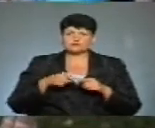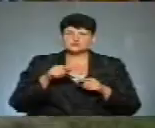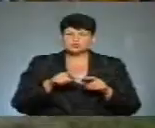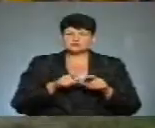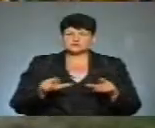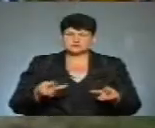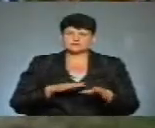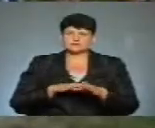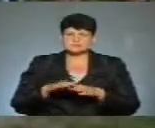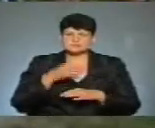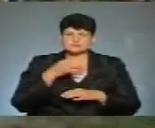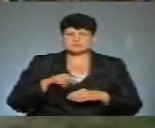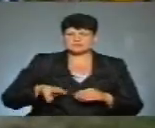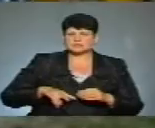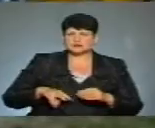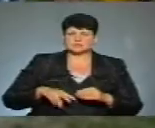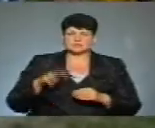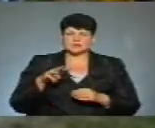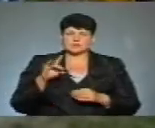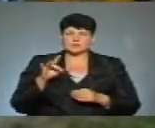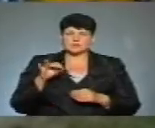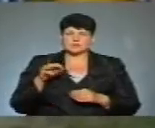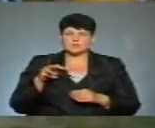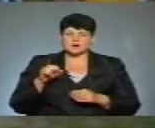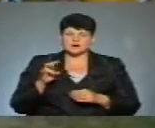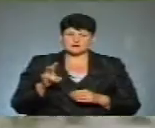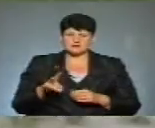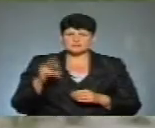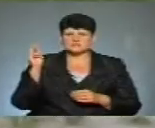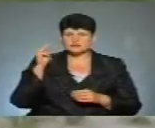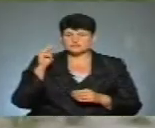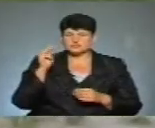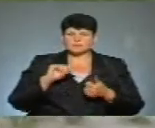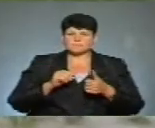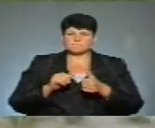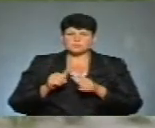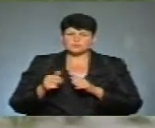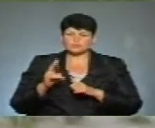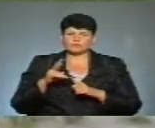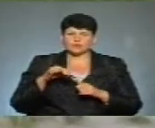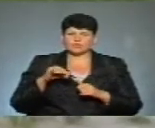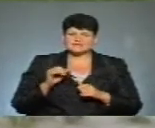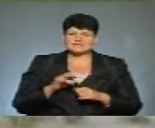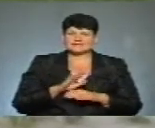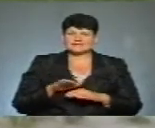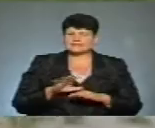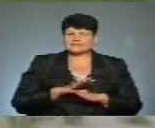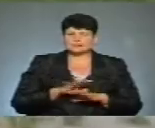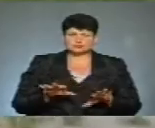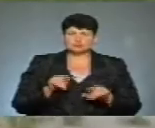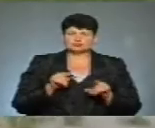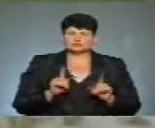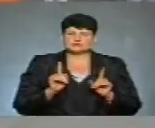закладі дотрималися, розповіла директорка Марія Романів. За її словами, навчатися позмінно в Клювенцях діти не будуть, бо тут